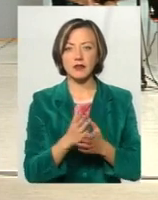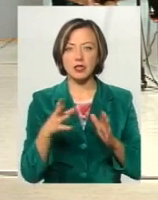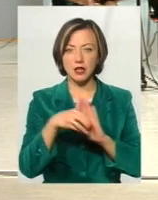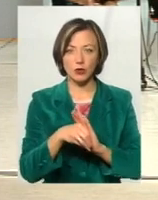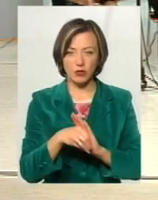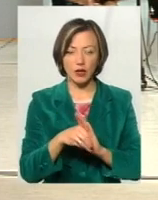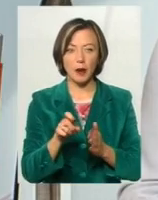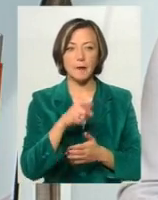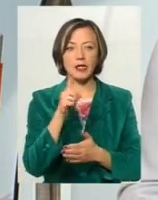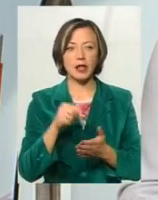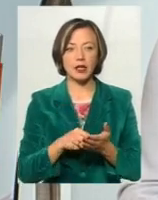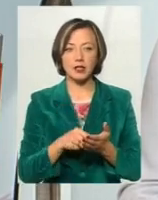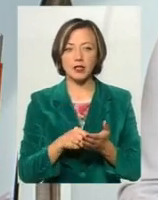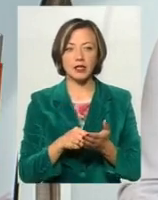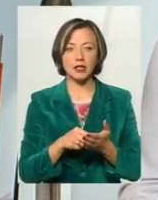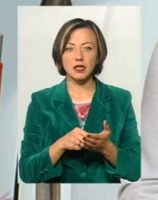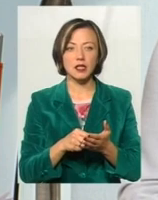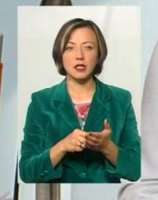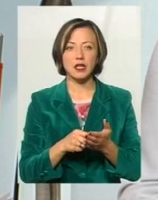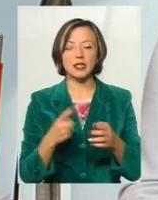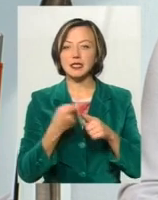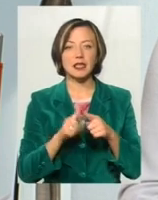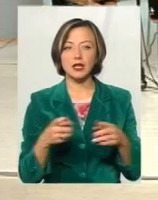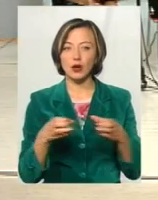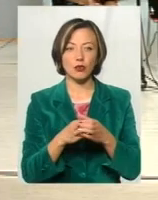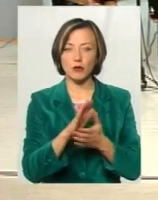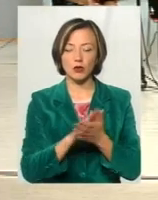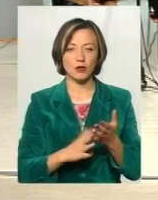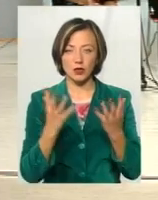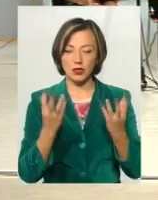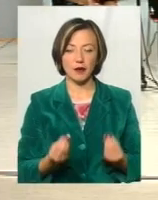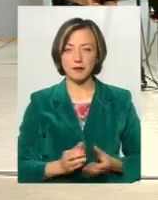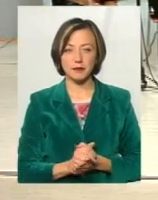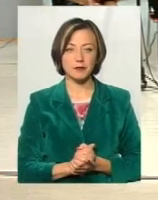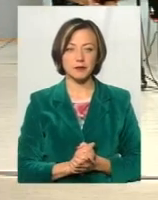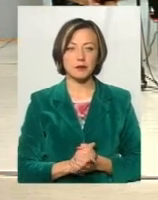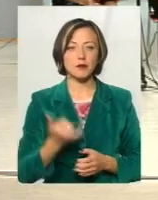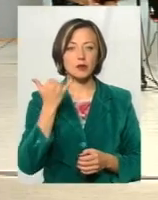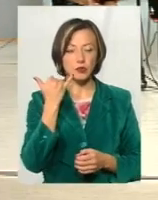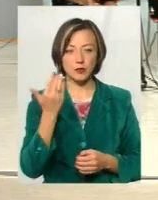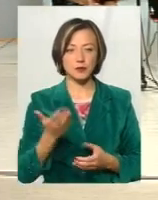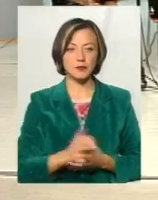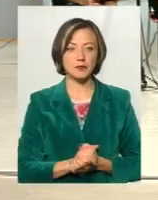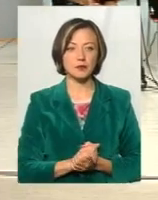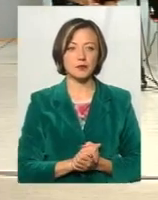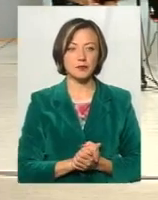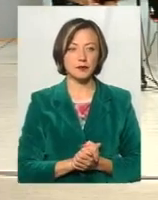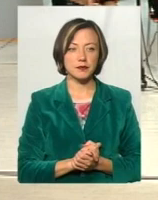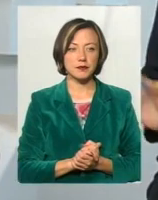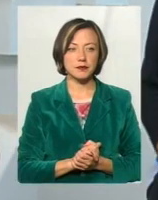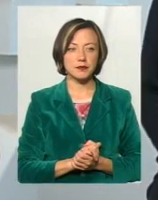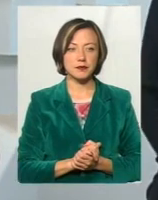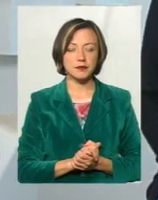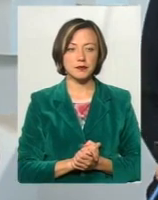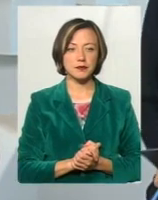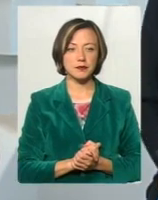Ну, варіативна складова, якщо не група продовженого ще дня. Ще в нас також є на зв'язку глядач. Давайте почуємо ще його питання. До